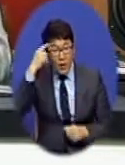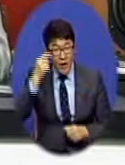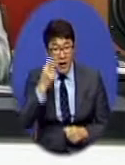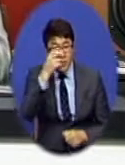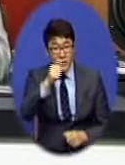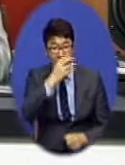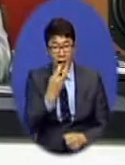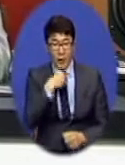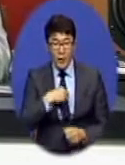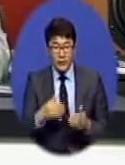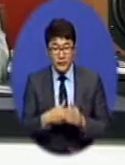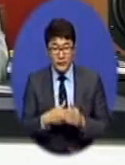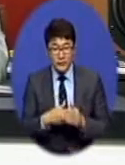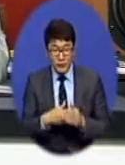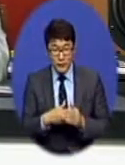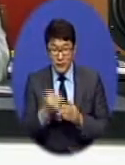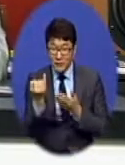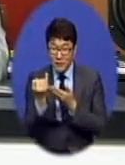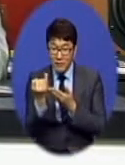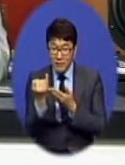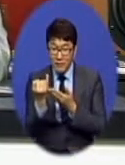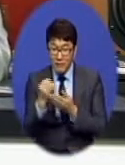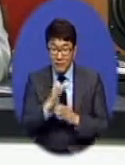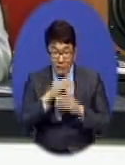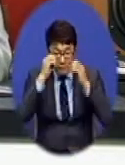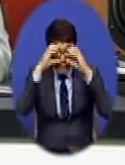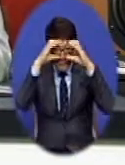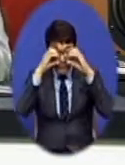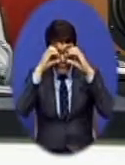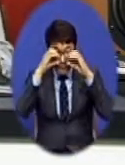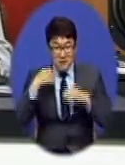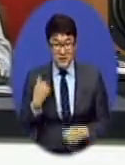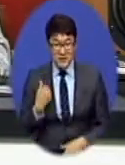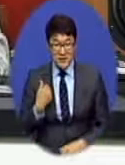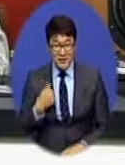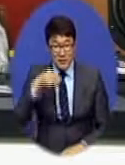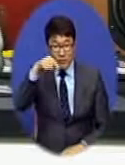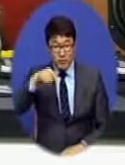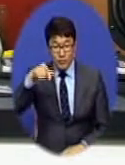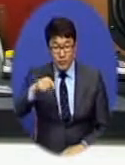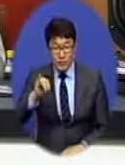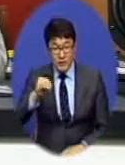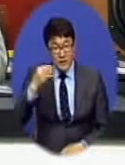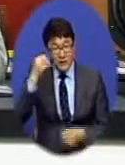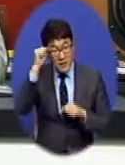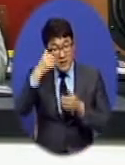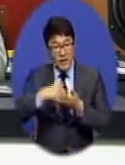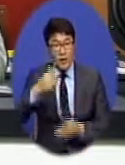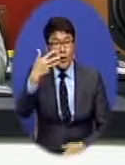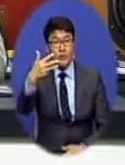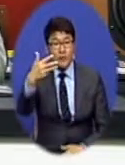우리 다은 씨가, 네. 이렇게 놀란 토끼 눈처럼. 어머나. 몰랐어. 자, 쭈꾸미가 다리가 8개라고 합니다. 네. 자,